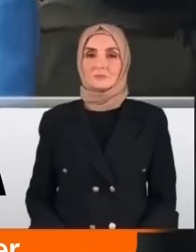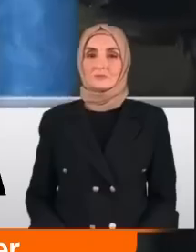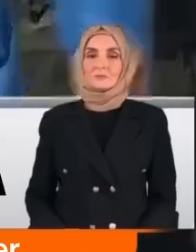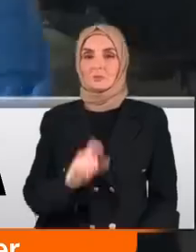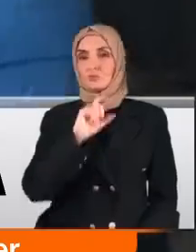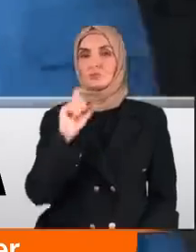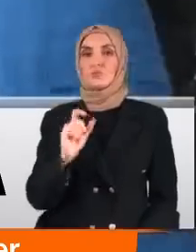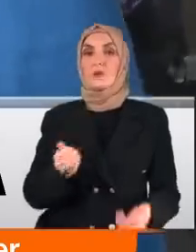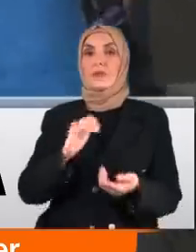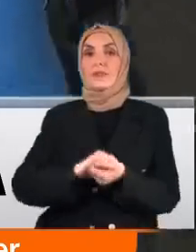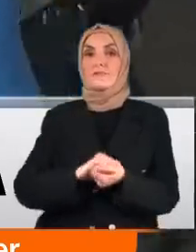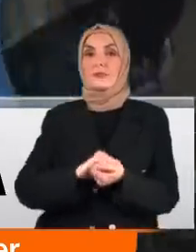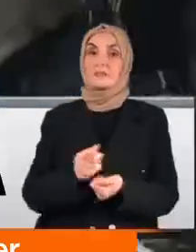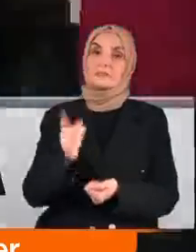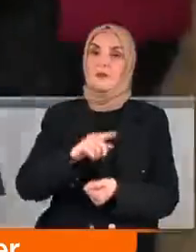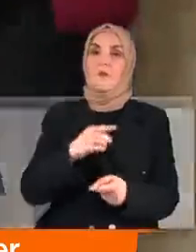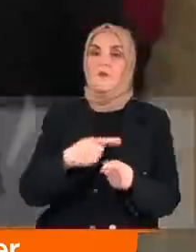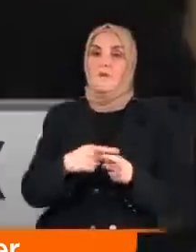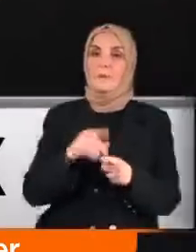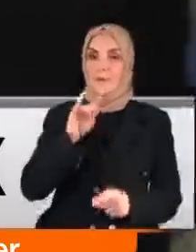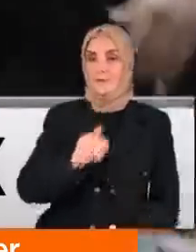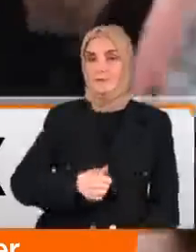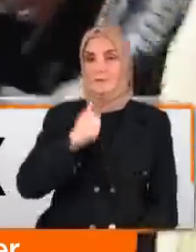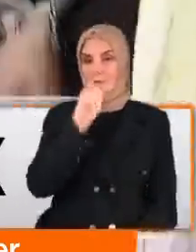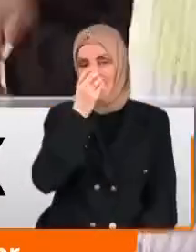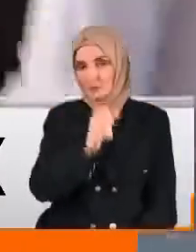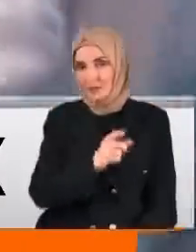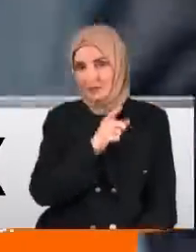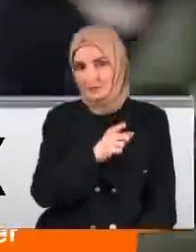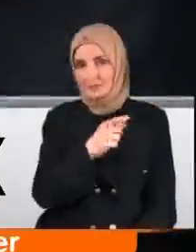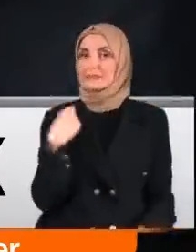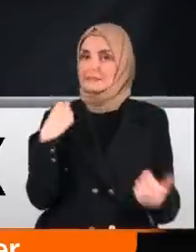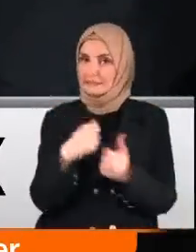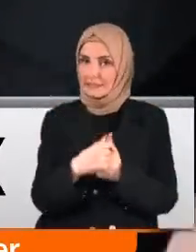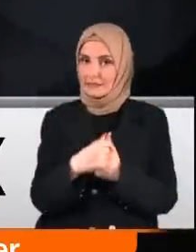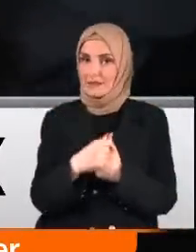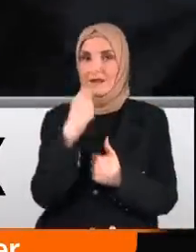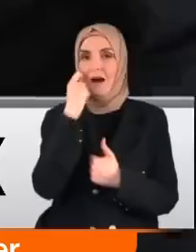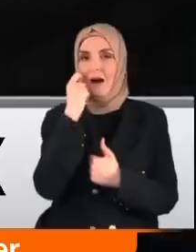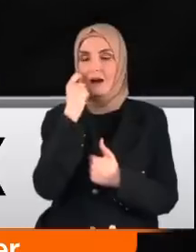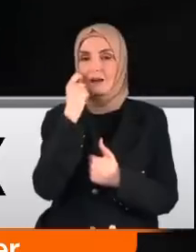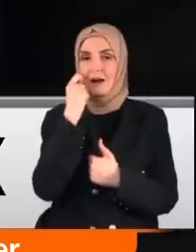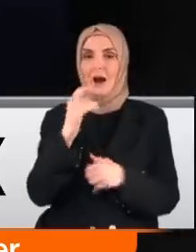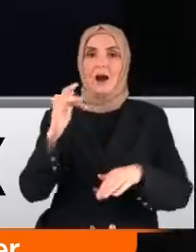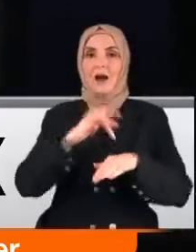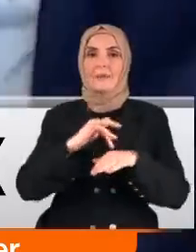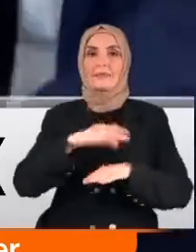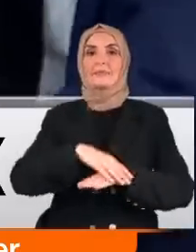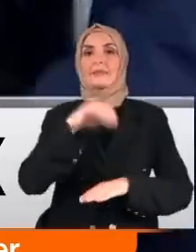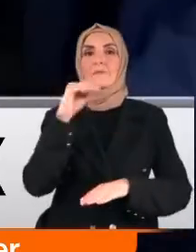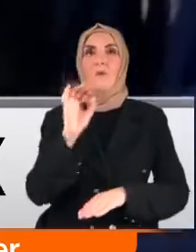Cumhur İttifakı'nın diğer ortağı MHP lideri Devlet Bahçeli de bir kez daha Anıttepe Ortaokulu'nun yolunu